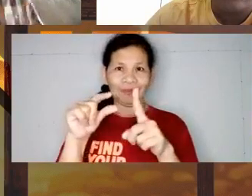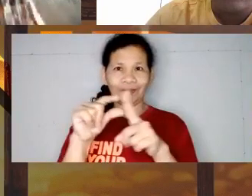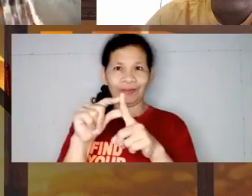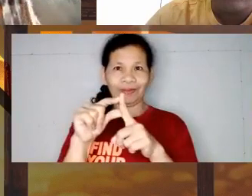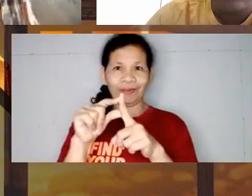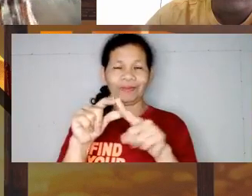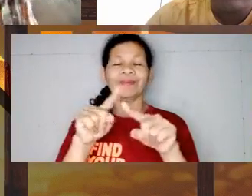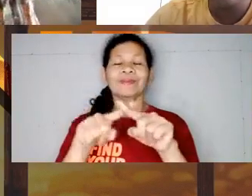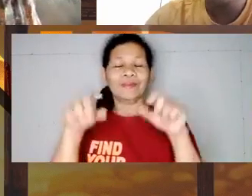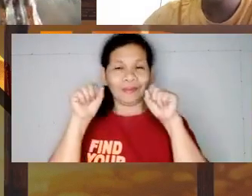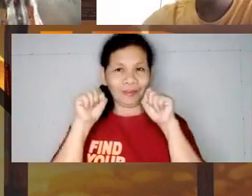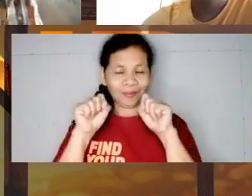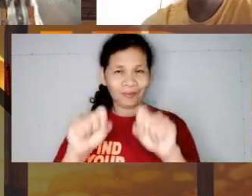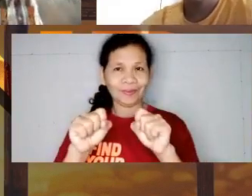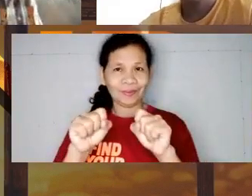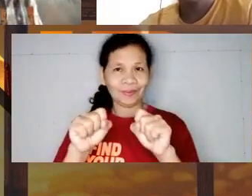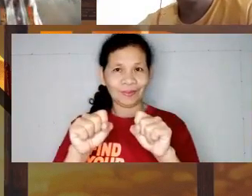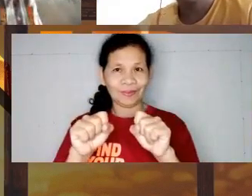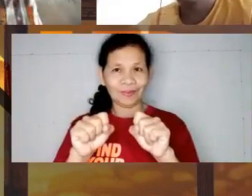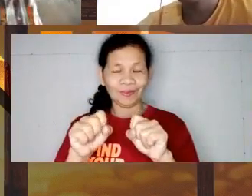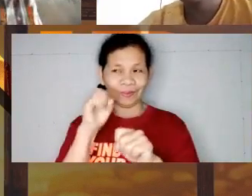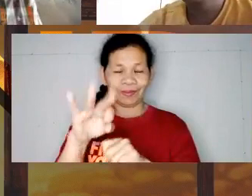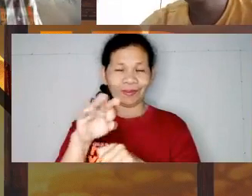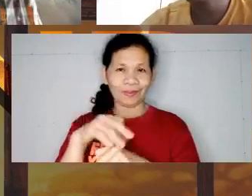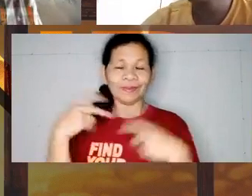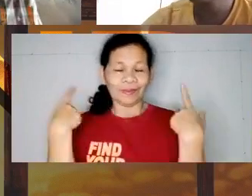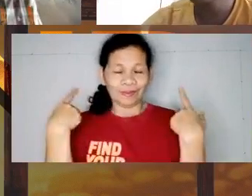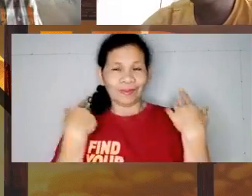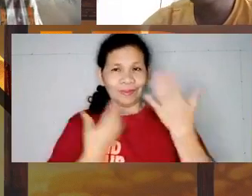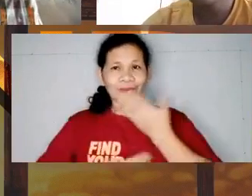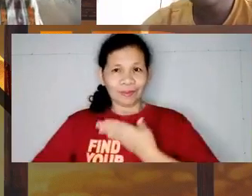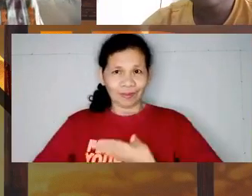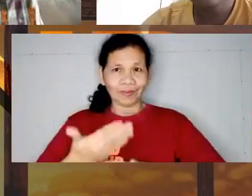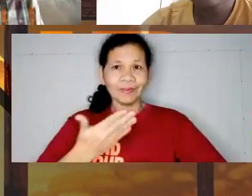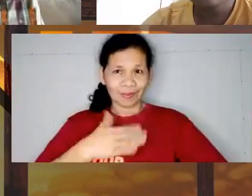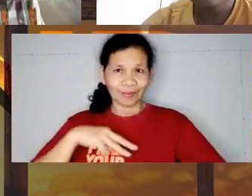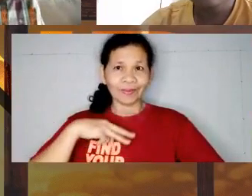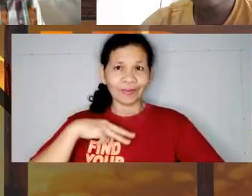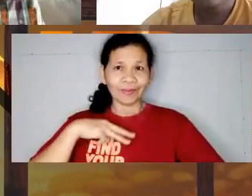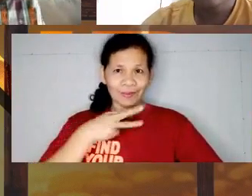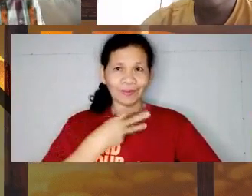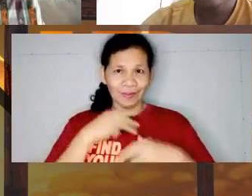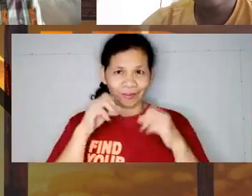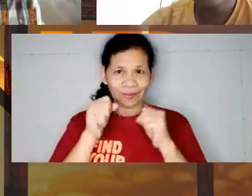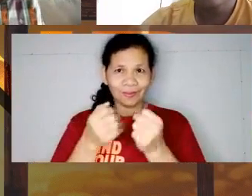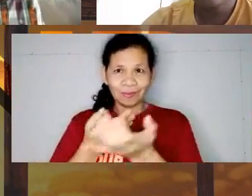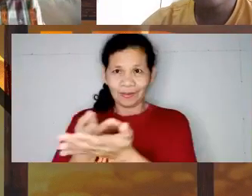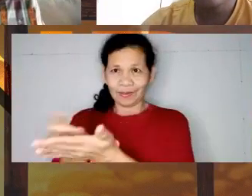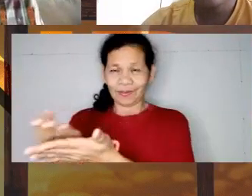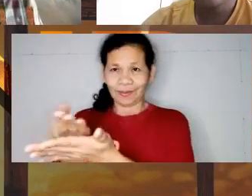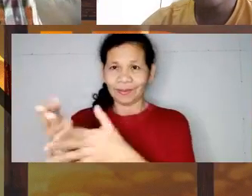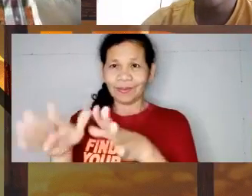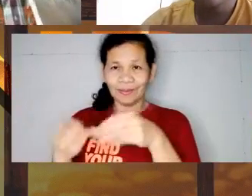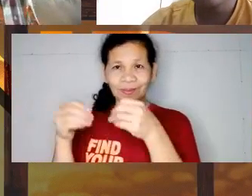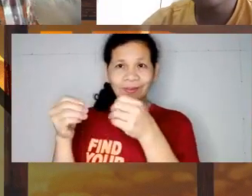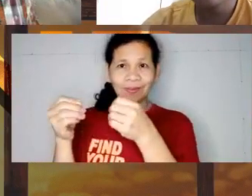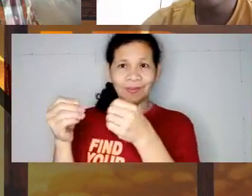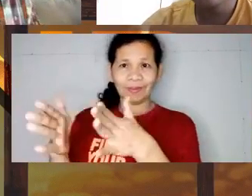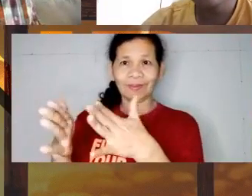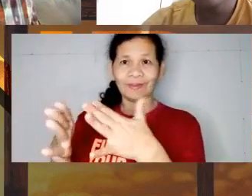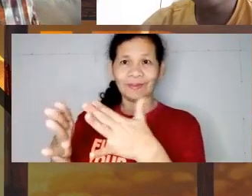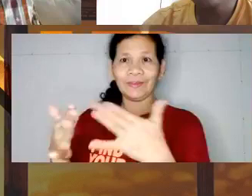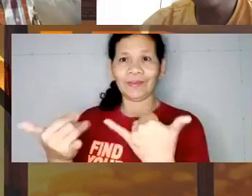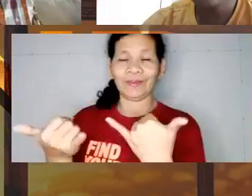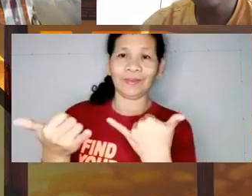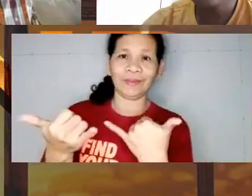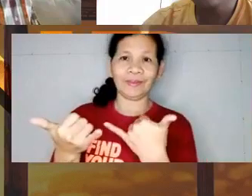talagang makikita. Pag may nagugutom, anong iyong kailangan ikay magbigay? At itong pagbibigay